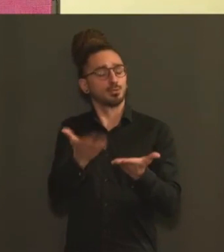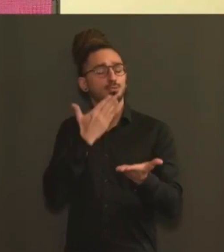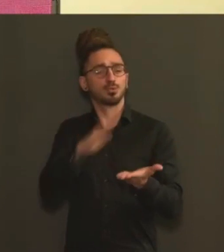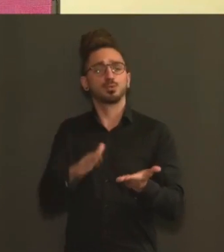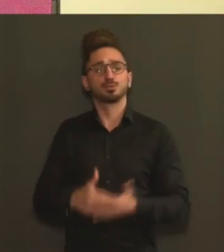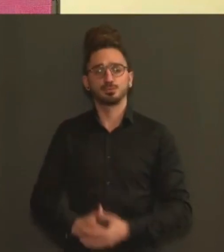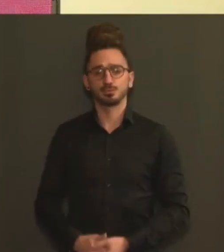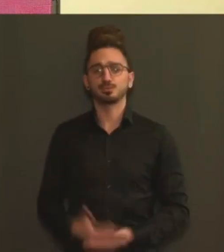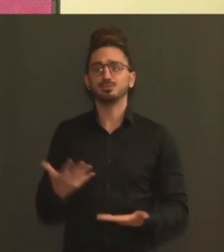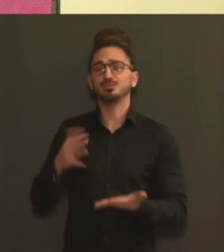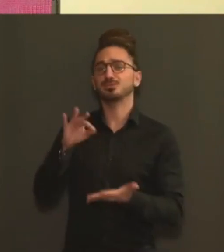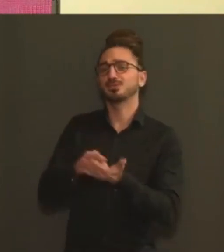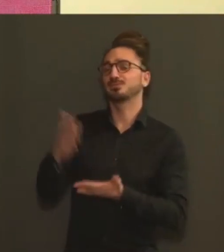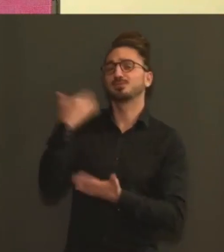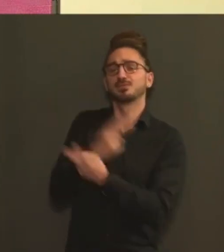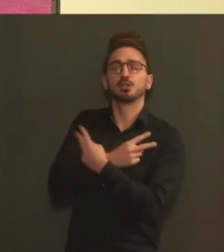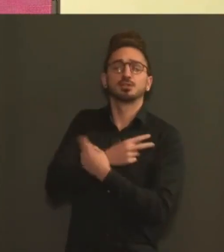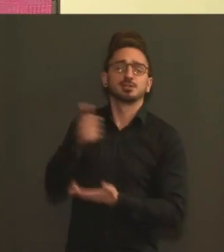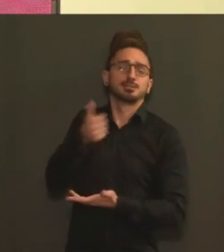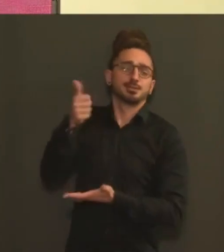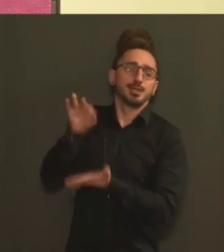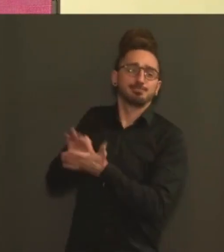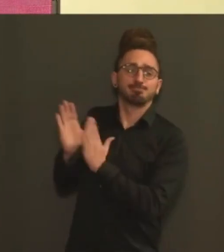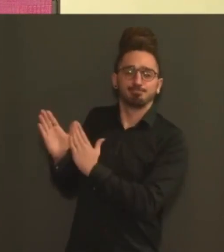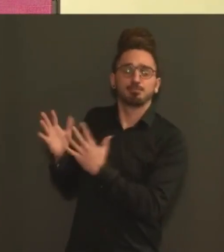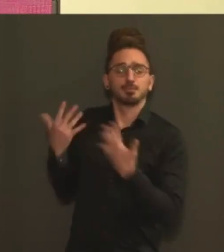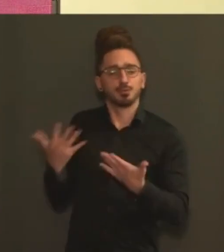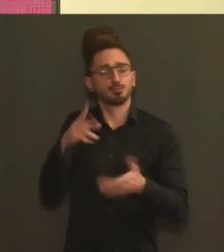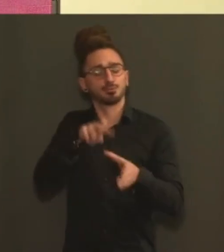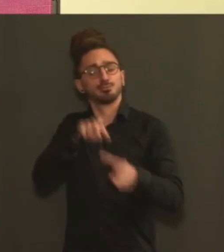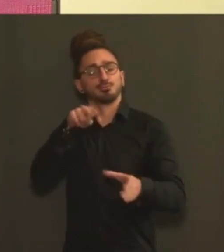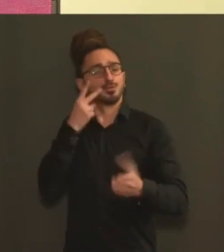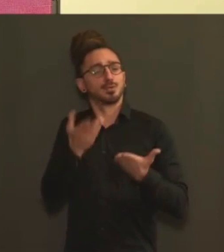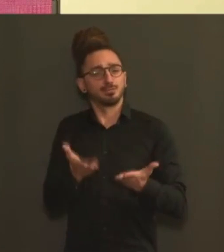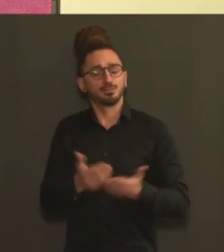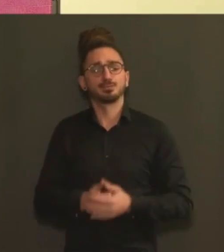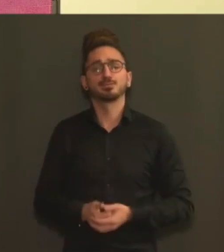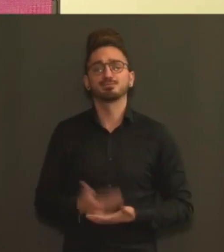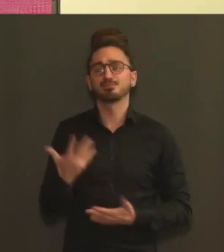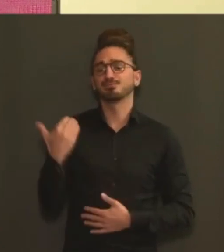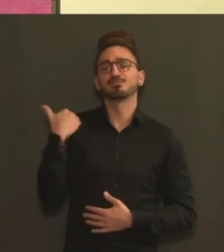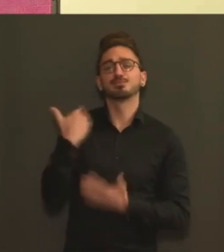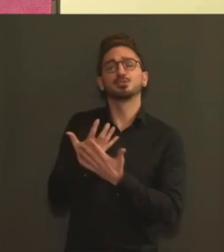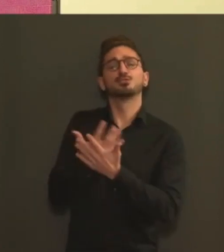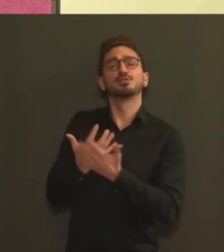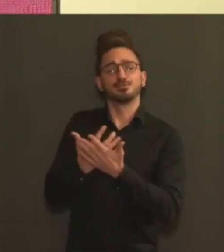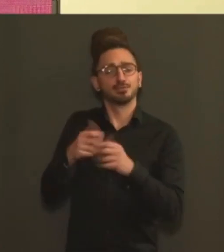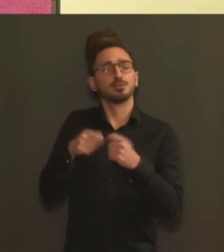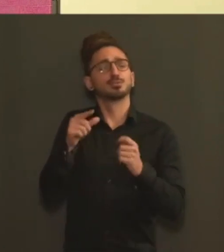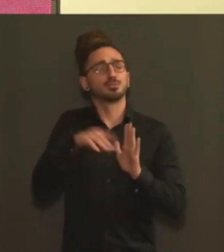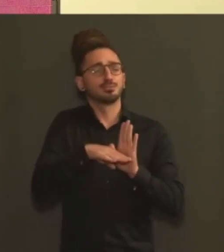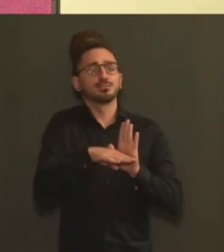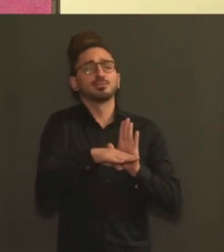ces vacances. Les chiffres qui ont augmenté récemment du nombre de nouvelles contaminations semblent se